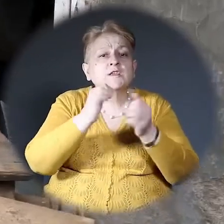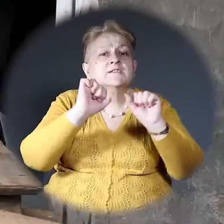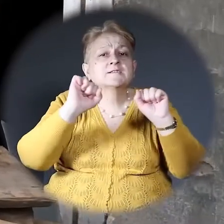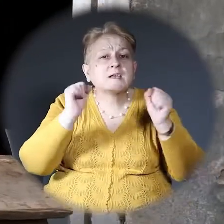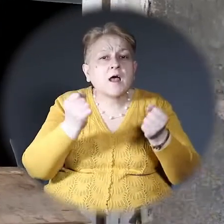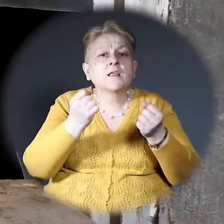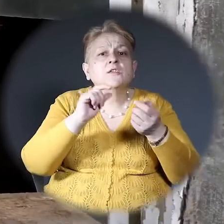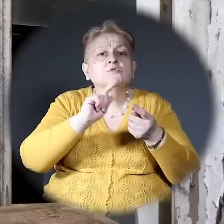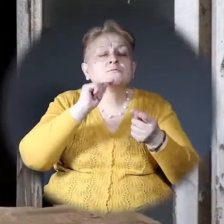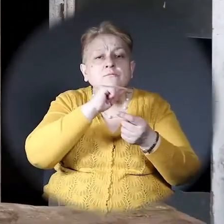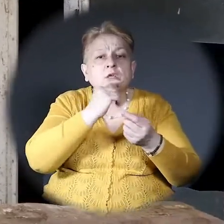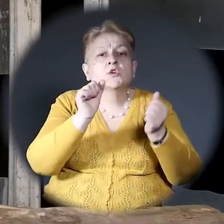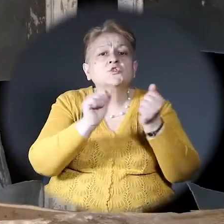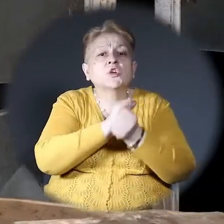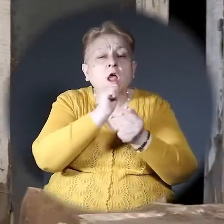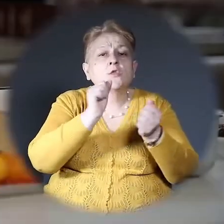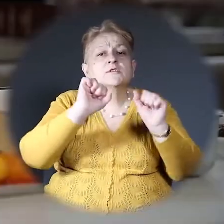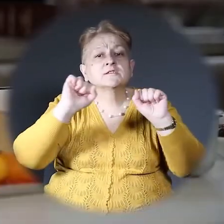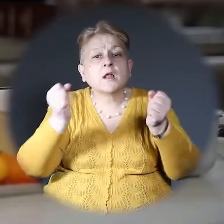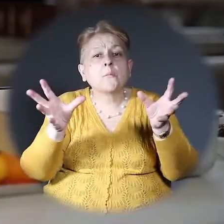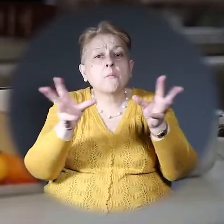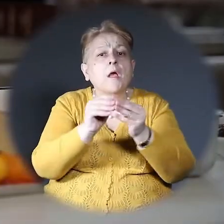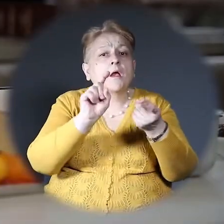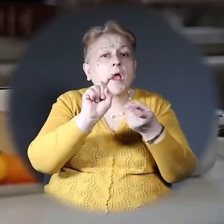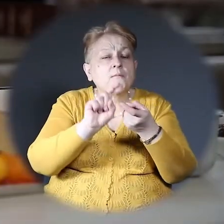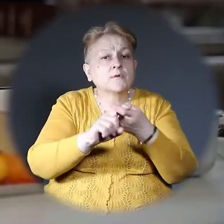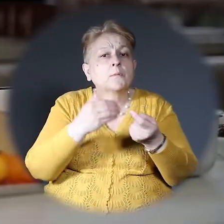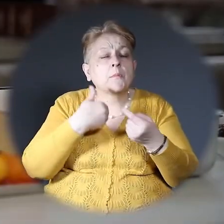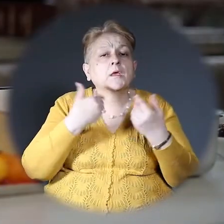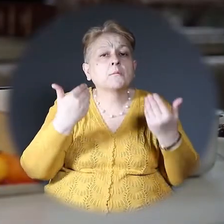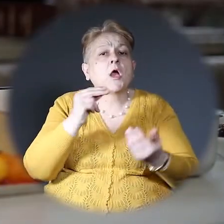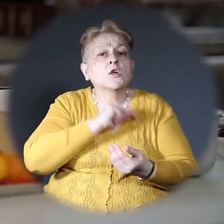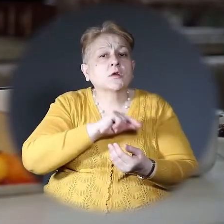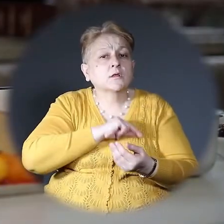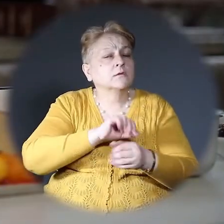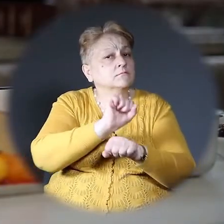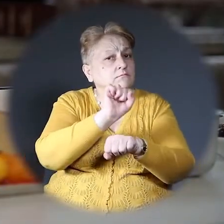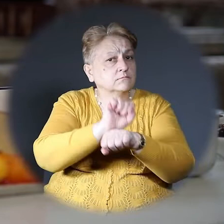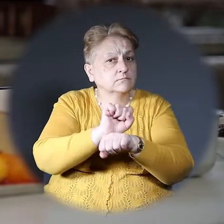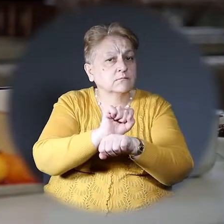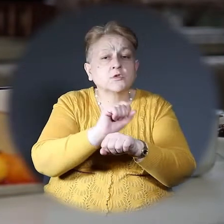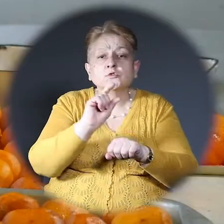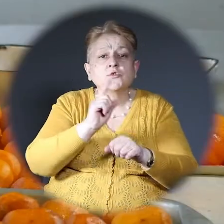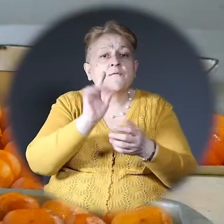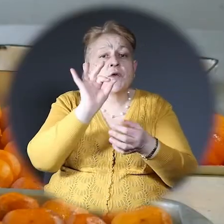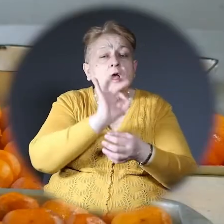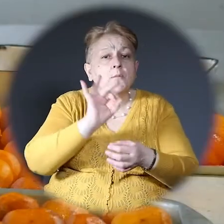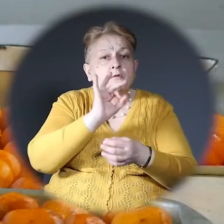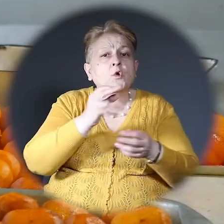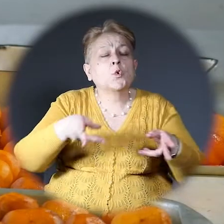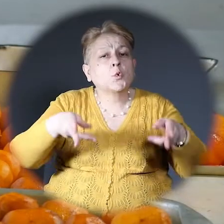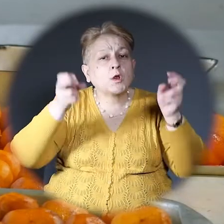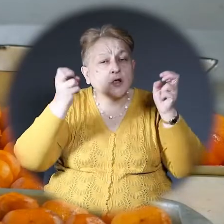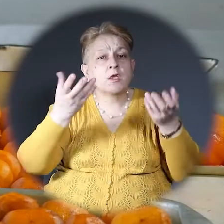և Սառնարանային տնտեսություն։ Չորանոց և Սառնարանի հետ կապված մենք հիմա աշխատանքները դադարեցրել ենք։ Իսկ ինչ